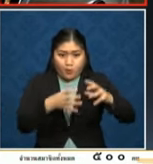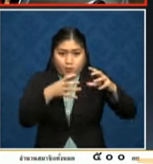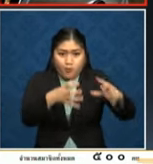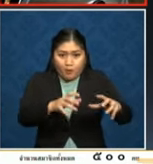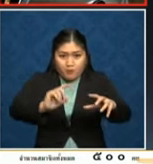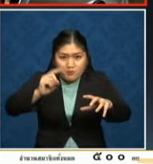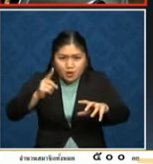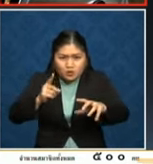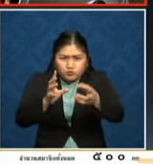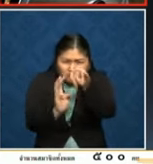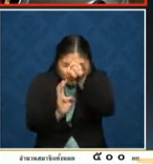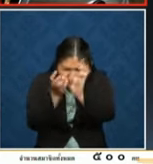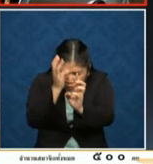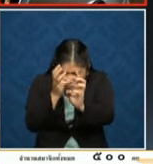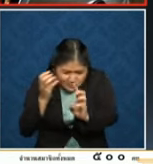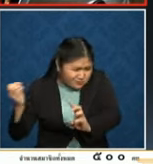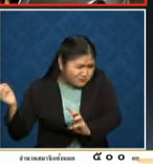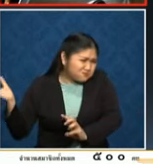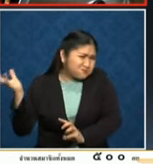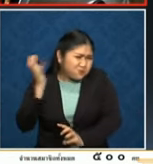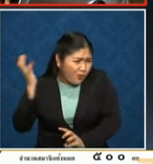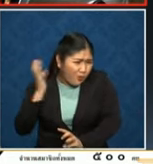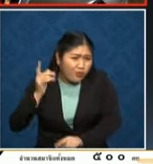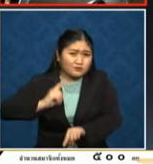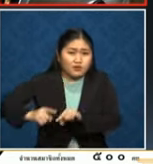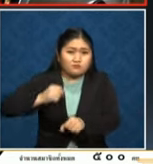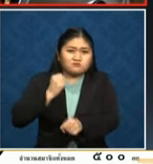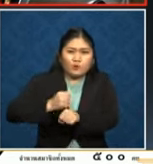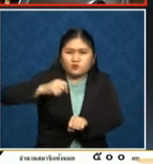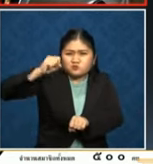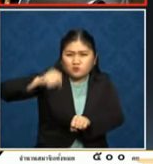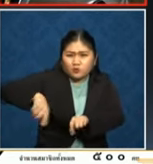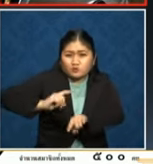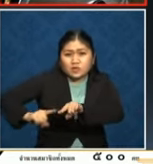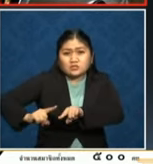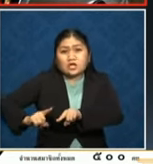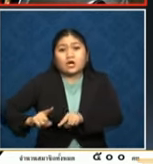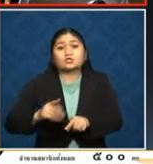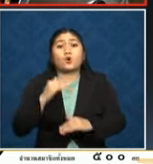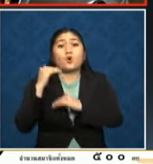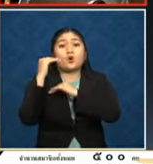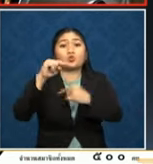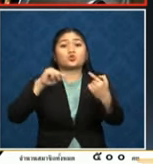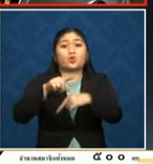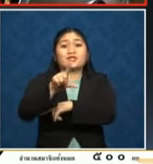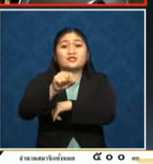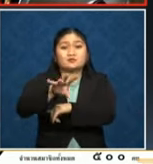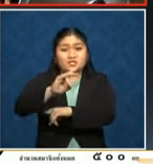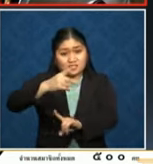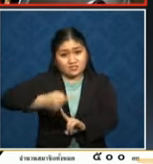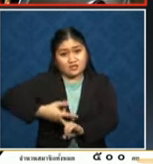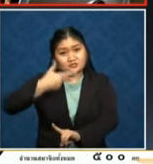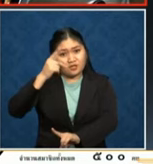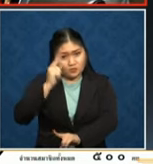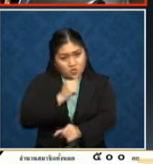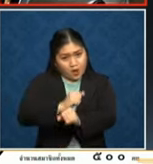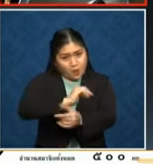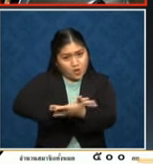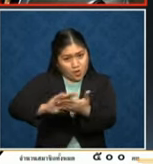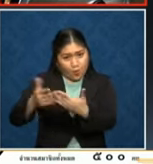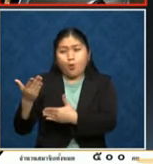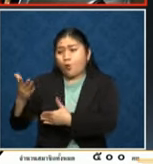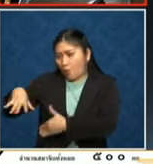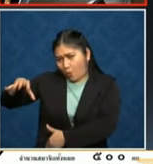ทั้งเรื่องฝุ่นเรื่องเสียงจากการทำงานนะครับตามกำหนดจะเสร็จในวันที่27มีนาคมก็ขอให้หน่วยงานที่เกี่ยวข้องช่วยเร่งรัดนะครับแล้